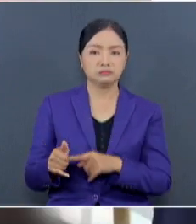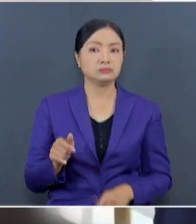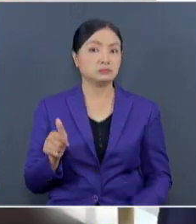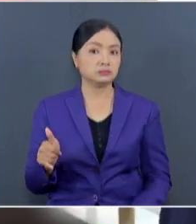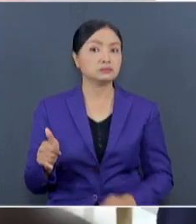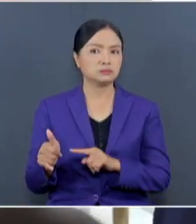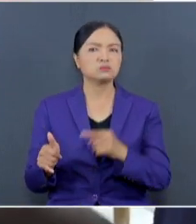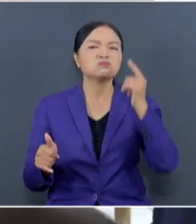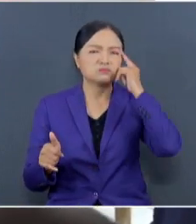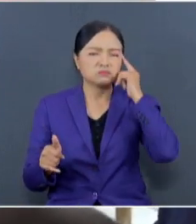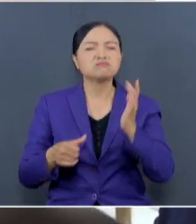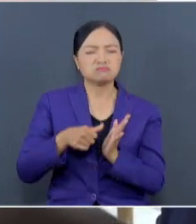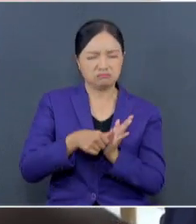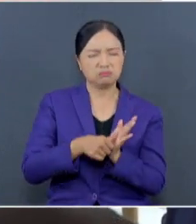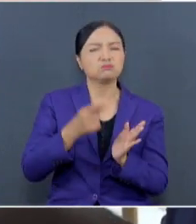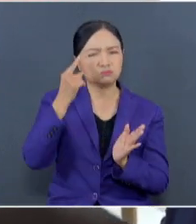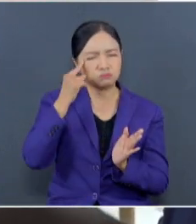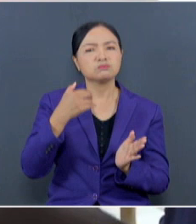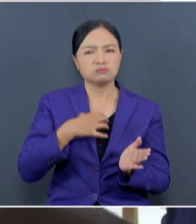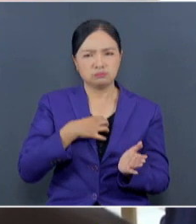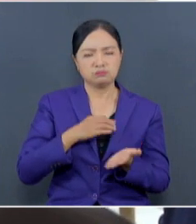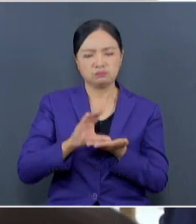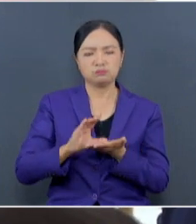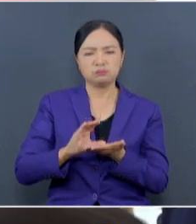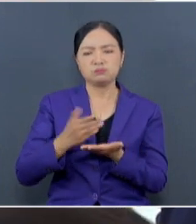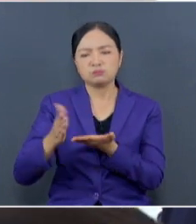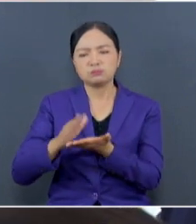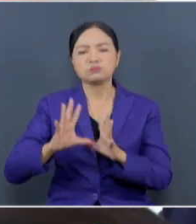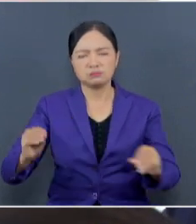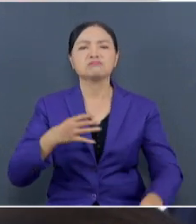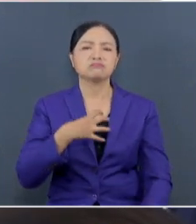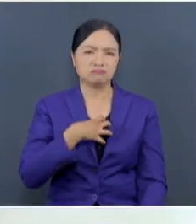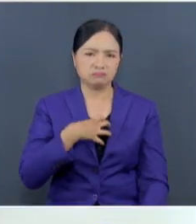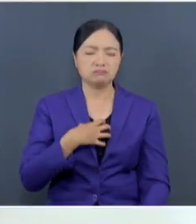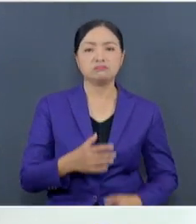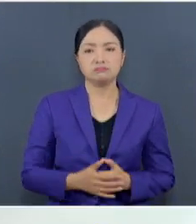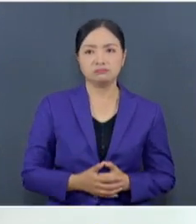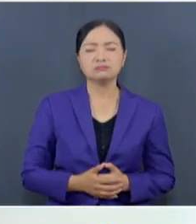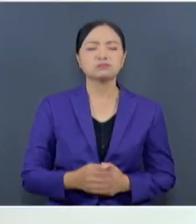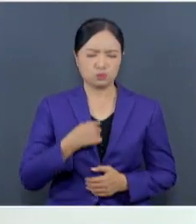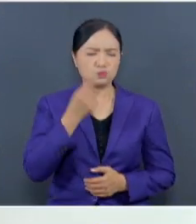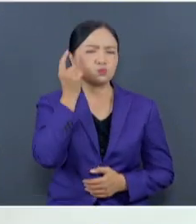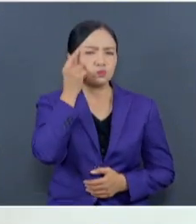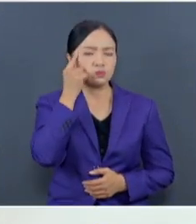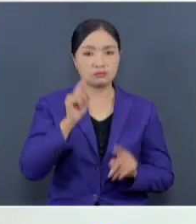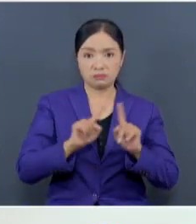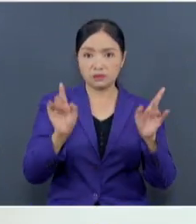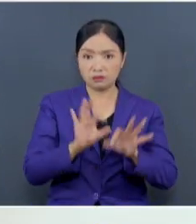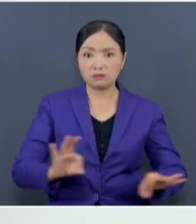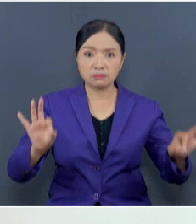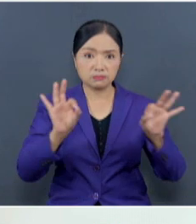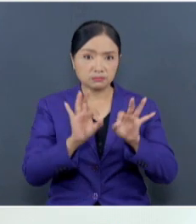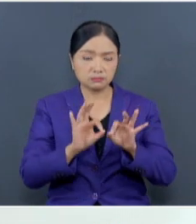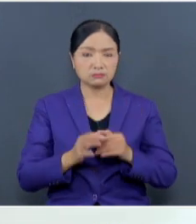นนี้บอกเลยรู้นะเป็นหนี้อ่ะอยากจะใช้หนี้ไม่ใช่ว่าไม่อยากไม่ใช้หนี้ฮะคุณผู้ชมฮะเป็นหนี้ต้องใช้คืนเธอก็รู้และที่สำคัญเธอบอกเล